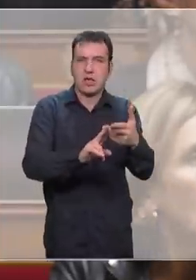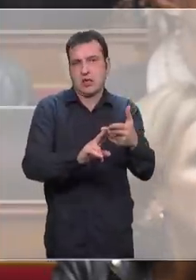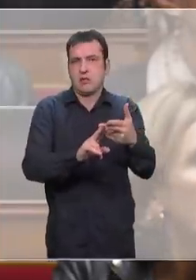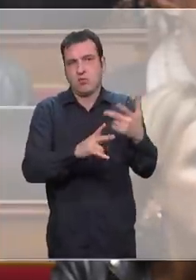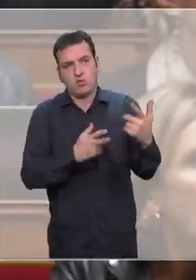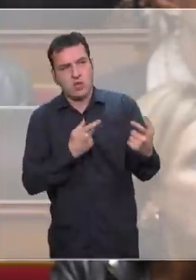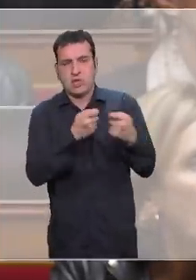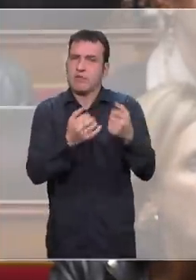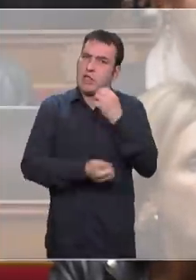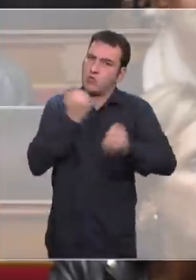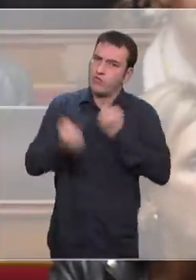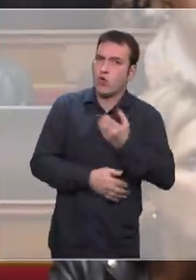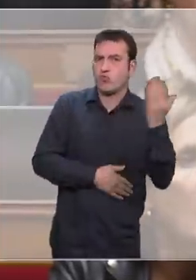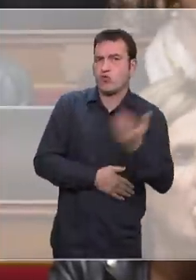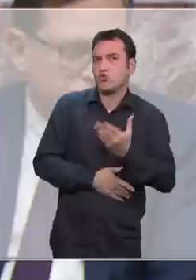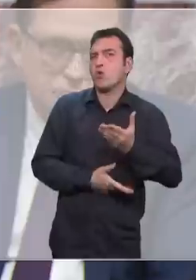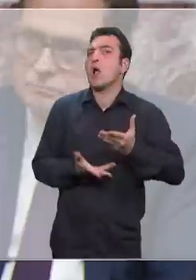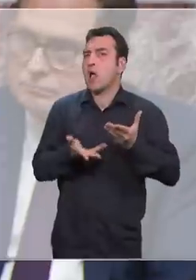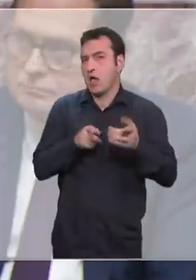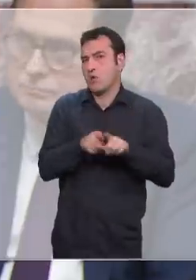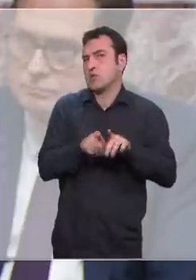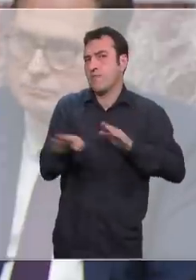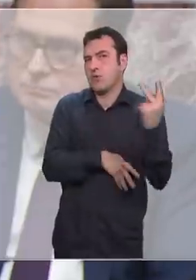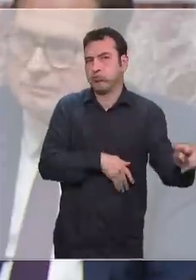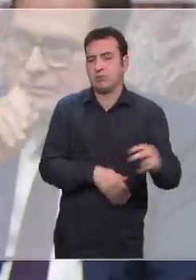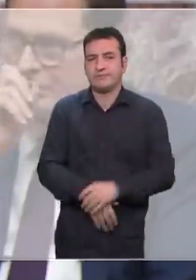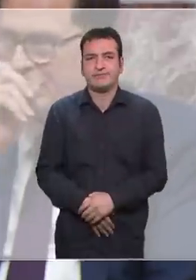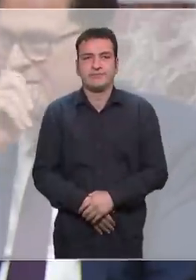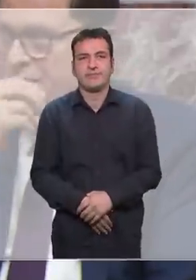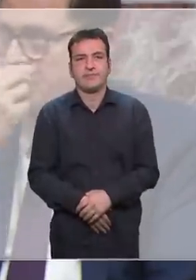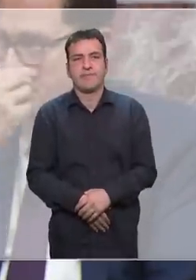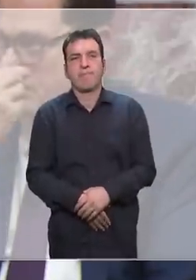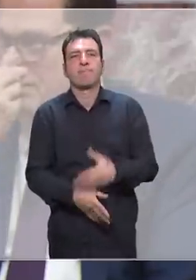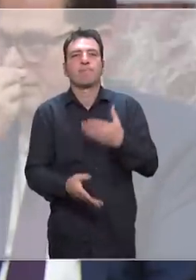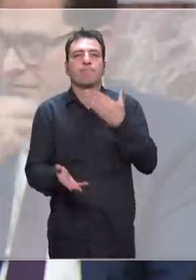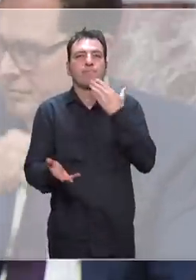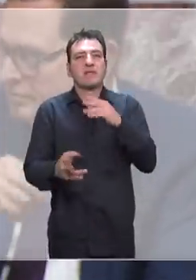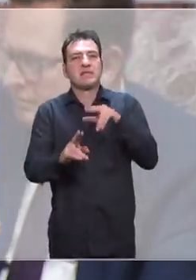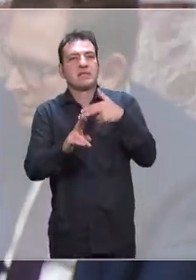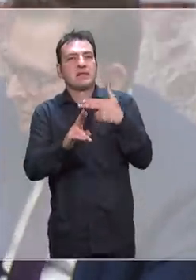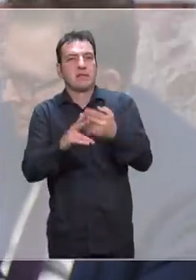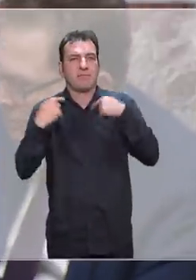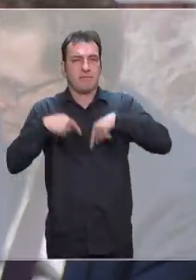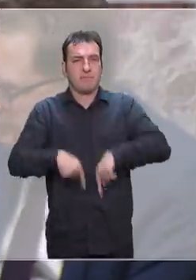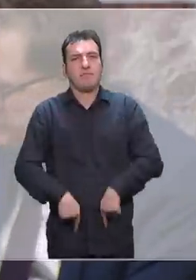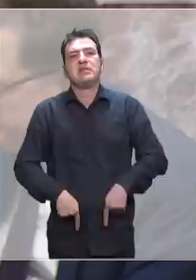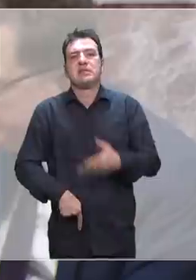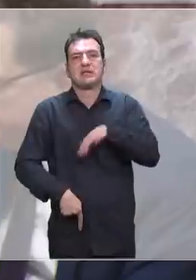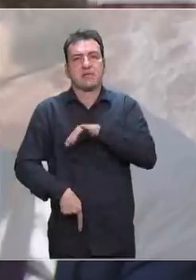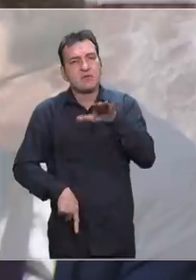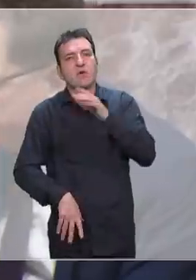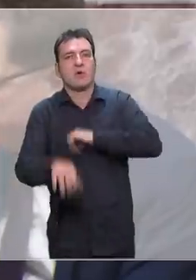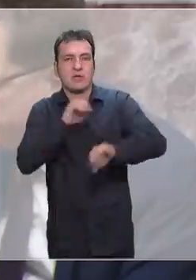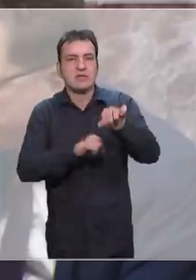leurs besoins et leurs moyens. Merci. Merci beaucoup. La parole est à Madame Agnès Firmin-Le Bodo, ministre chargée de l'organisation territoriale et des professions de